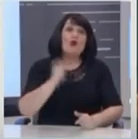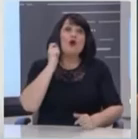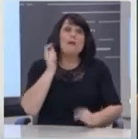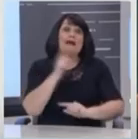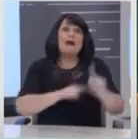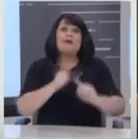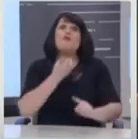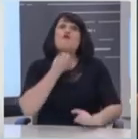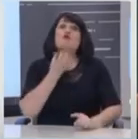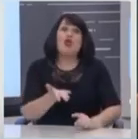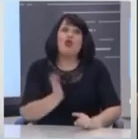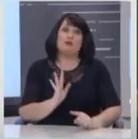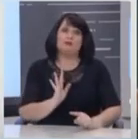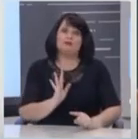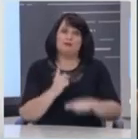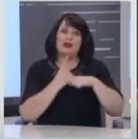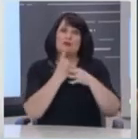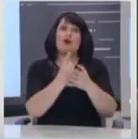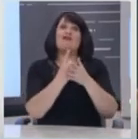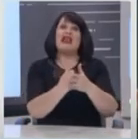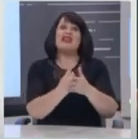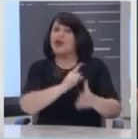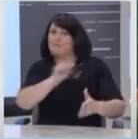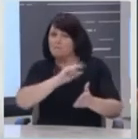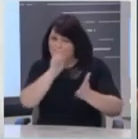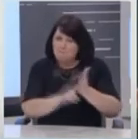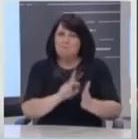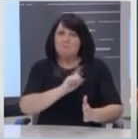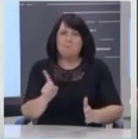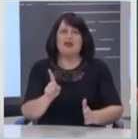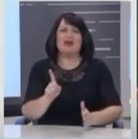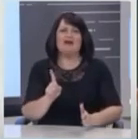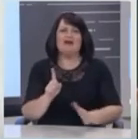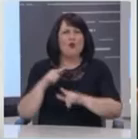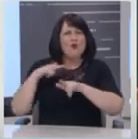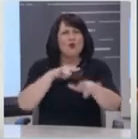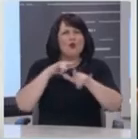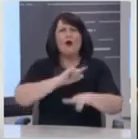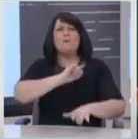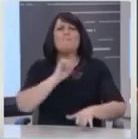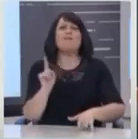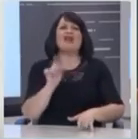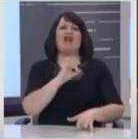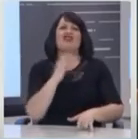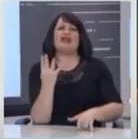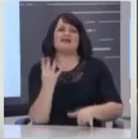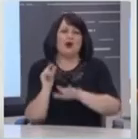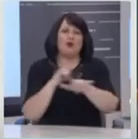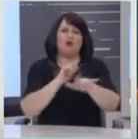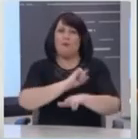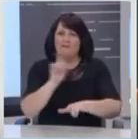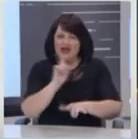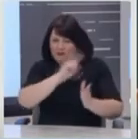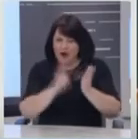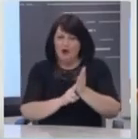τους, αυτοί που δεν άφησαν τα υποβρύχια να πάνε κάτω, αυτοί που δεν άφησαν τα F5 να πάνε κάτω, τα F4 συγγνώμη, αυτοί οι